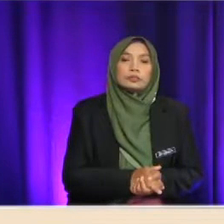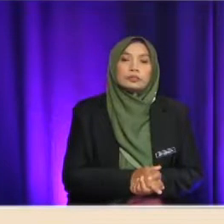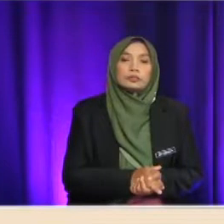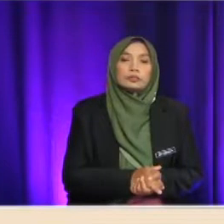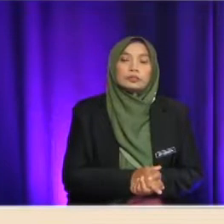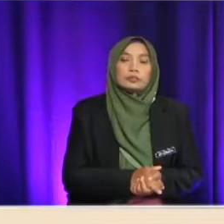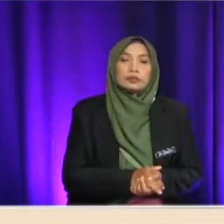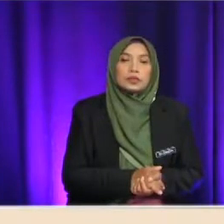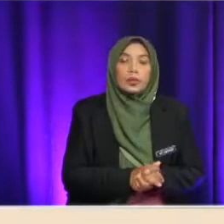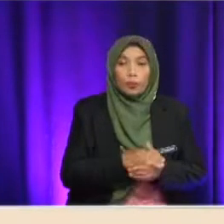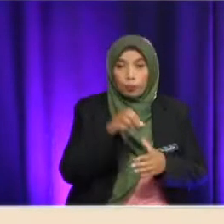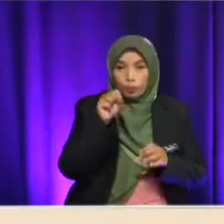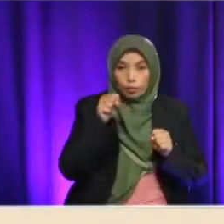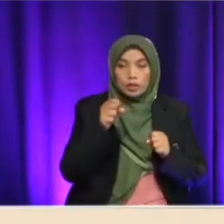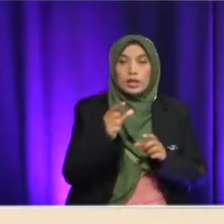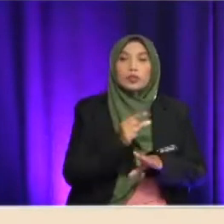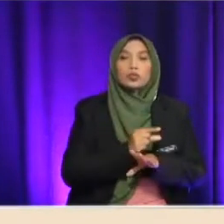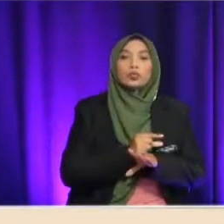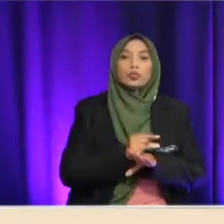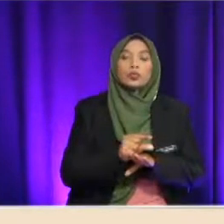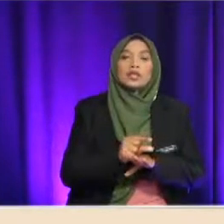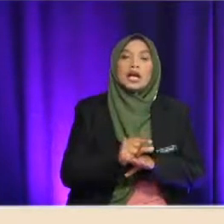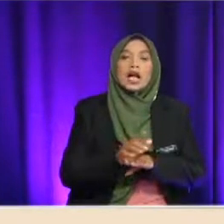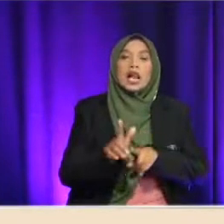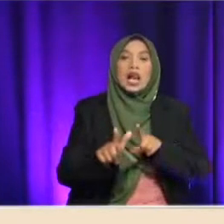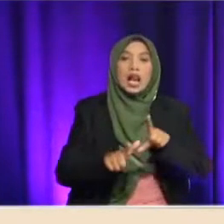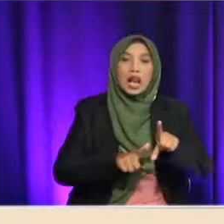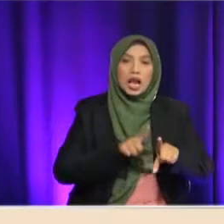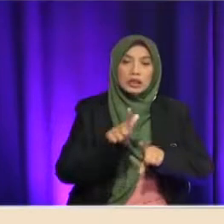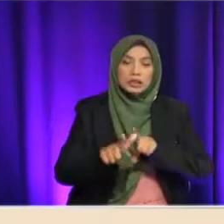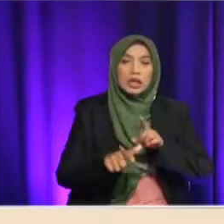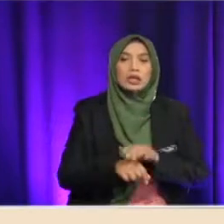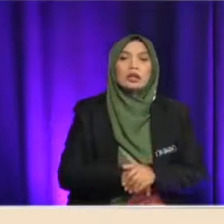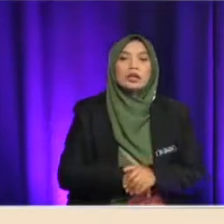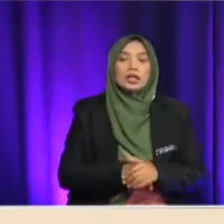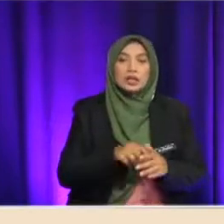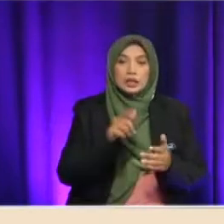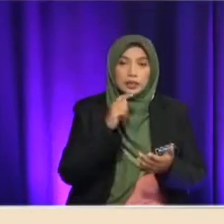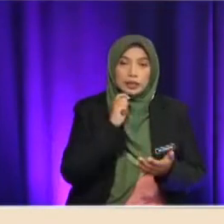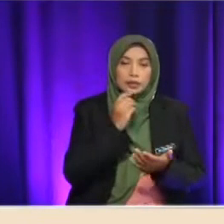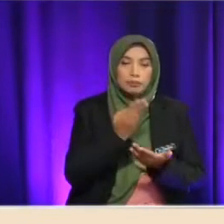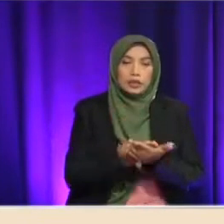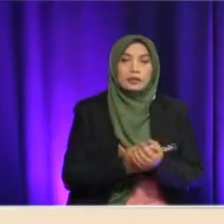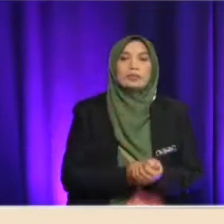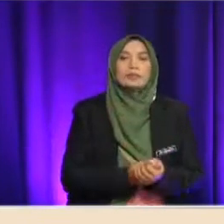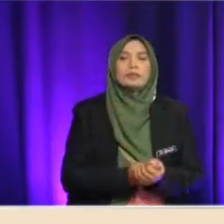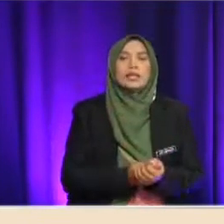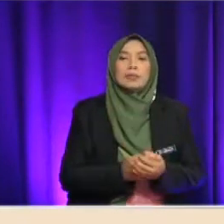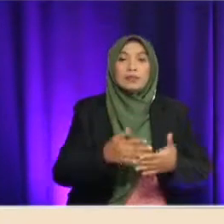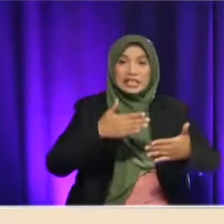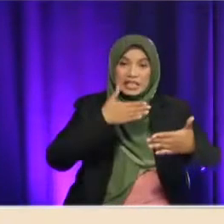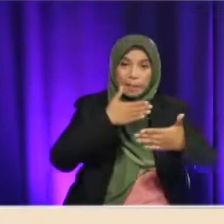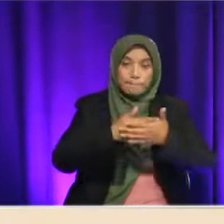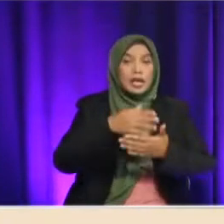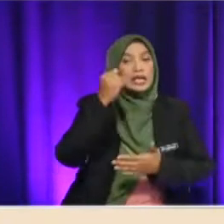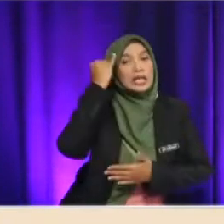menarik. Kamu boleh gunakan ini. Platform terbaik iaitu landasan terbaik untuk menyampaikan ilmu pada generasi